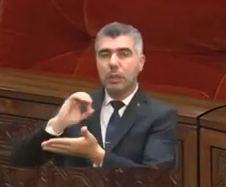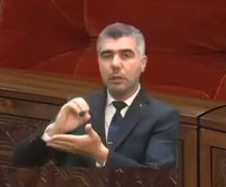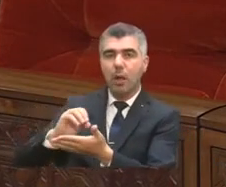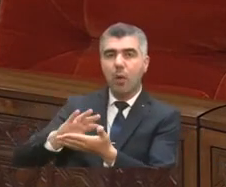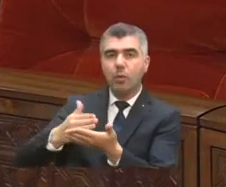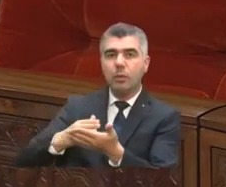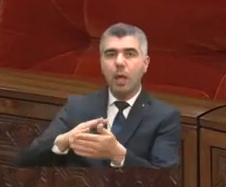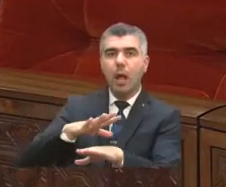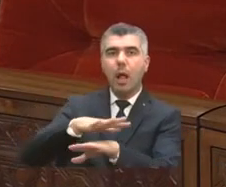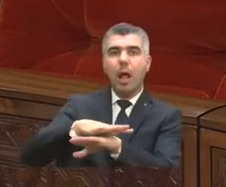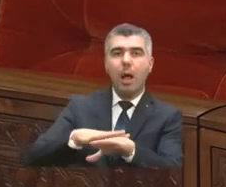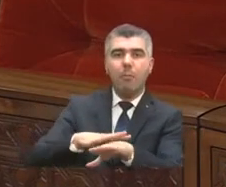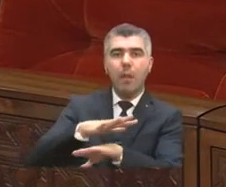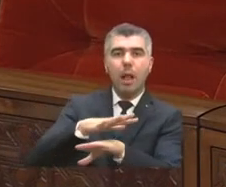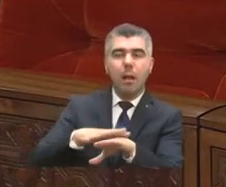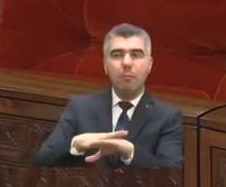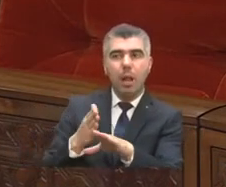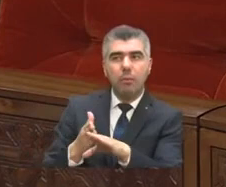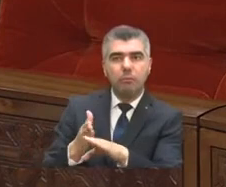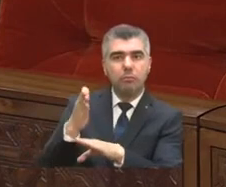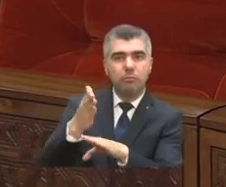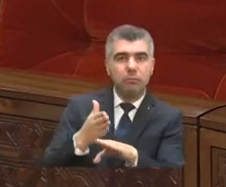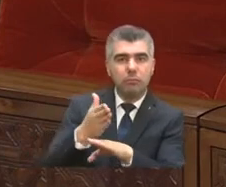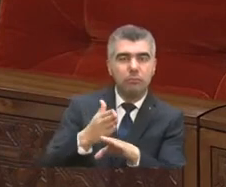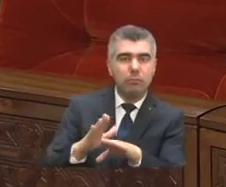السادة ولاة الجهات، وتعمل الوزارة أيضا